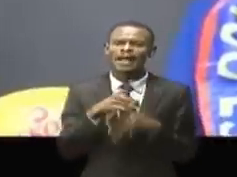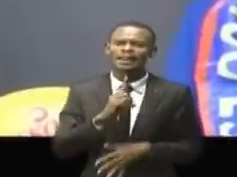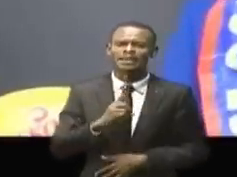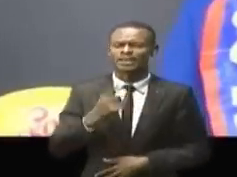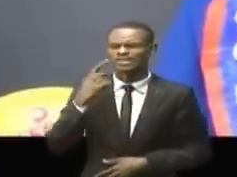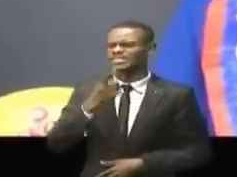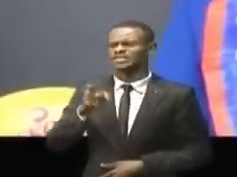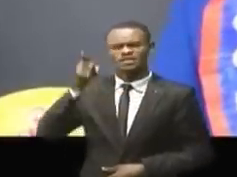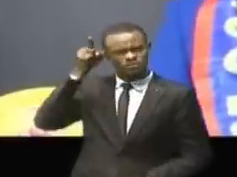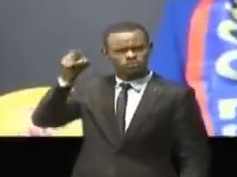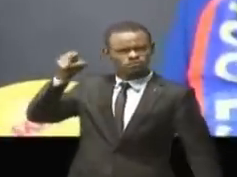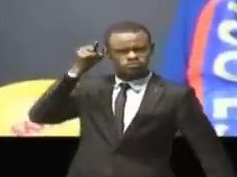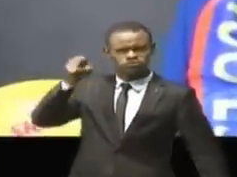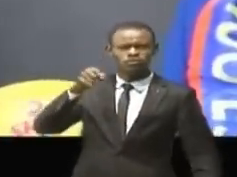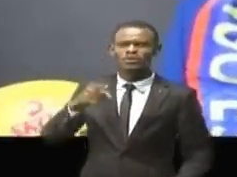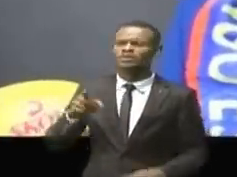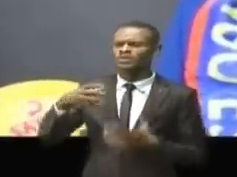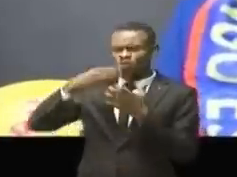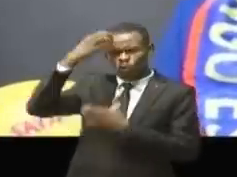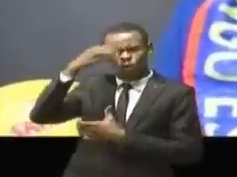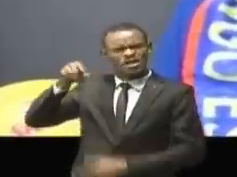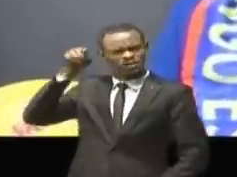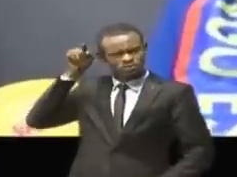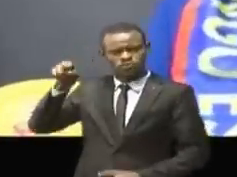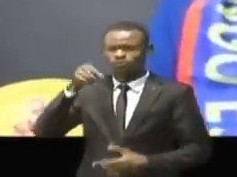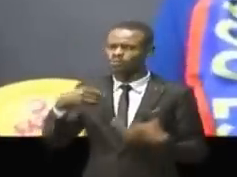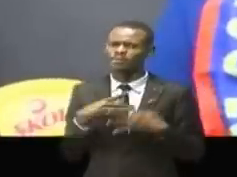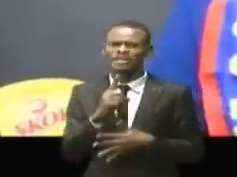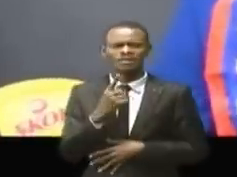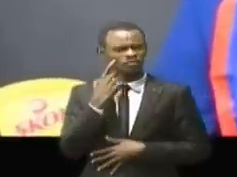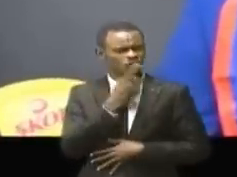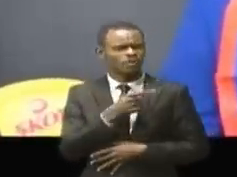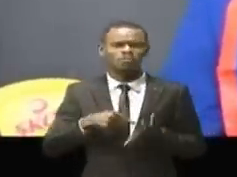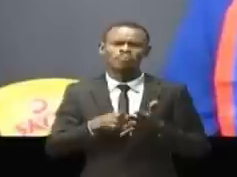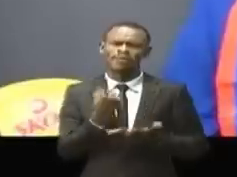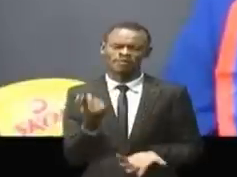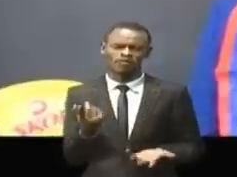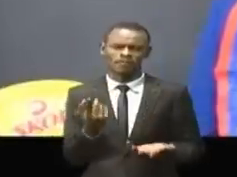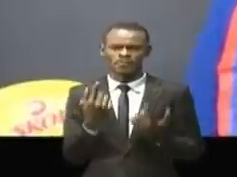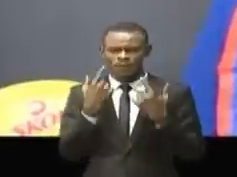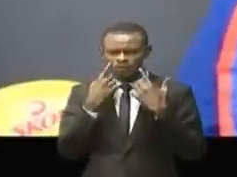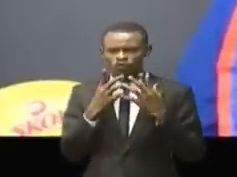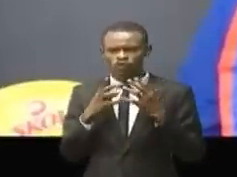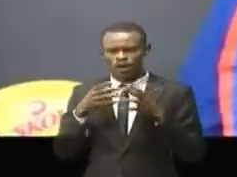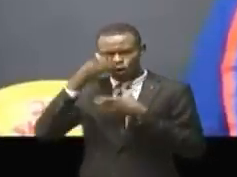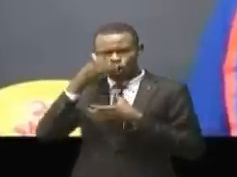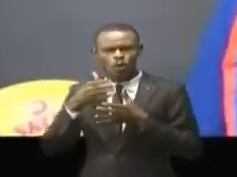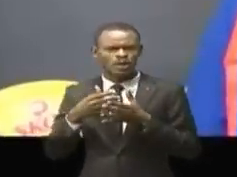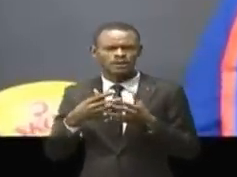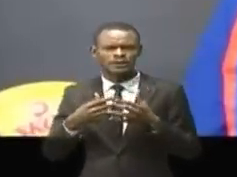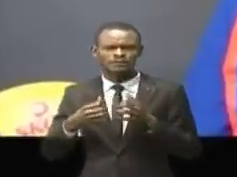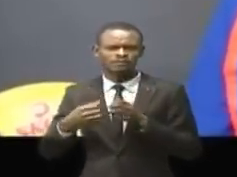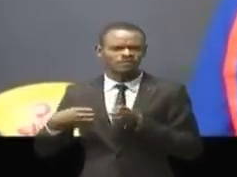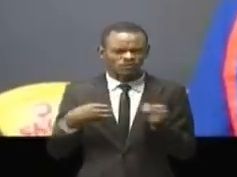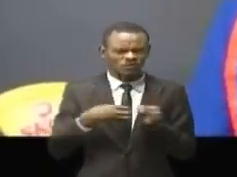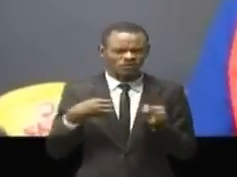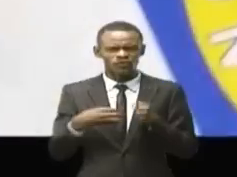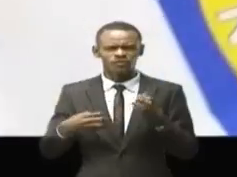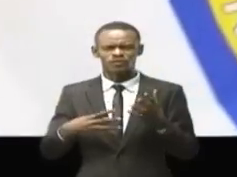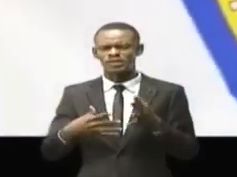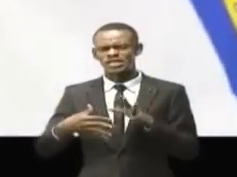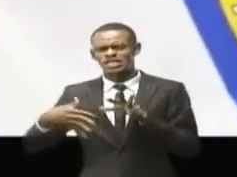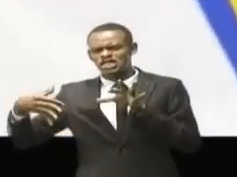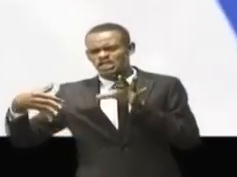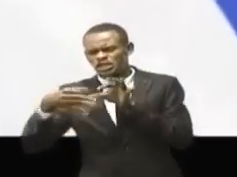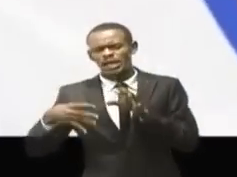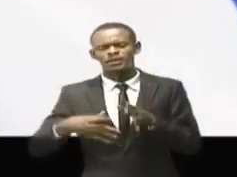aussi la toute première fois. Écoutez, un président de la République dit non, je ne négocie pas avec ceux qui me dérangent, ceux qui tuent ma population.